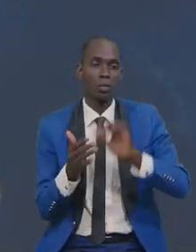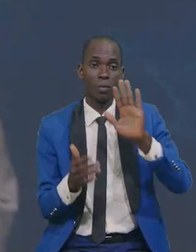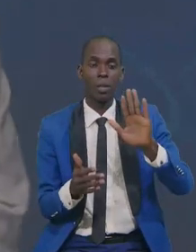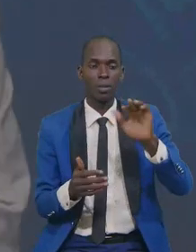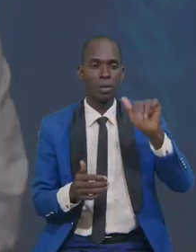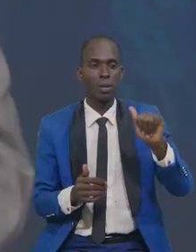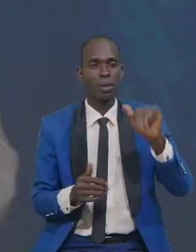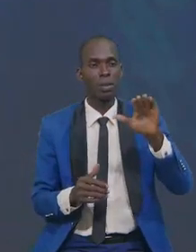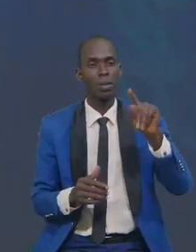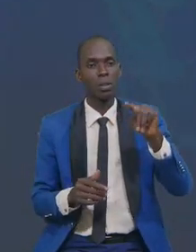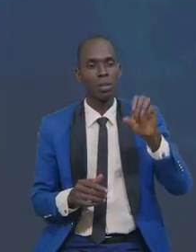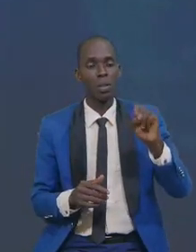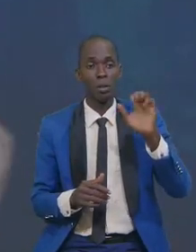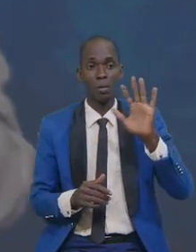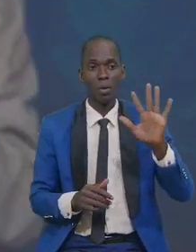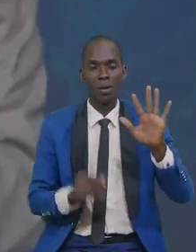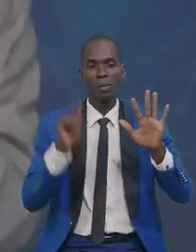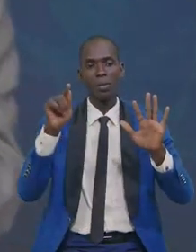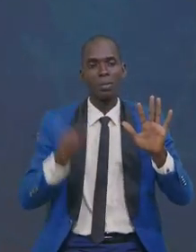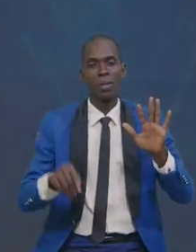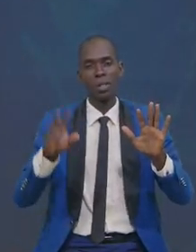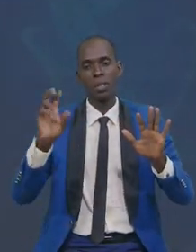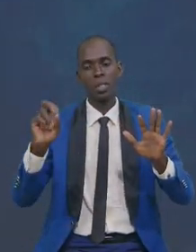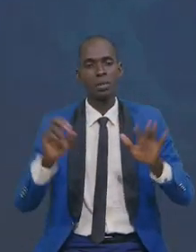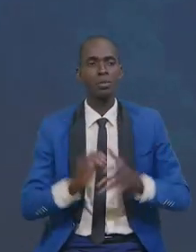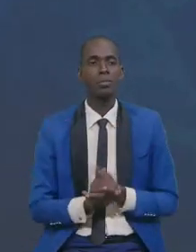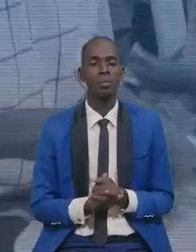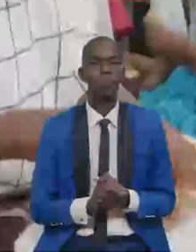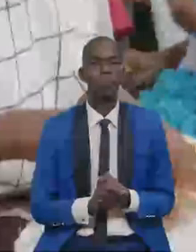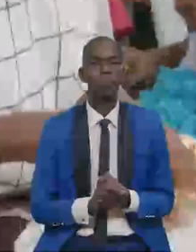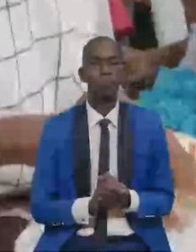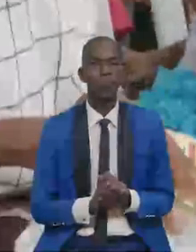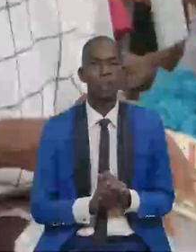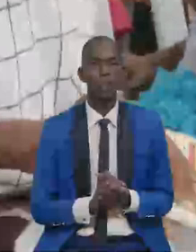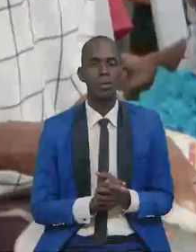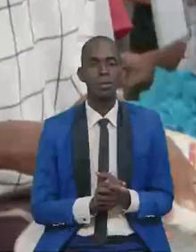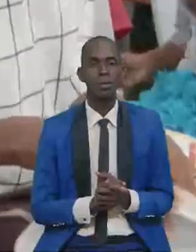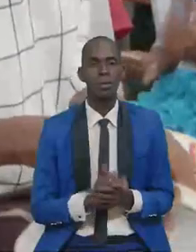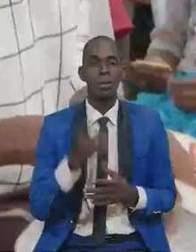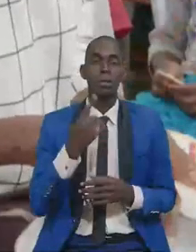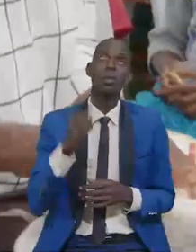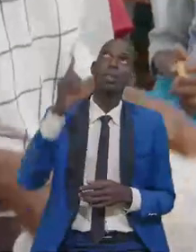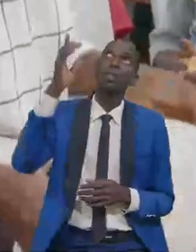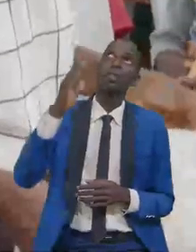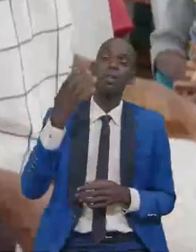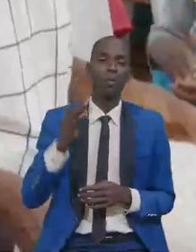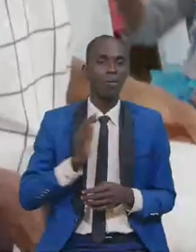Actes chapitre 5, 30. Actes 5, verset 30.